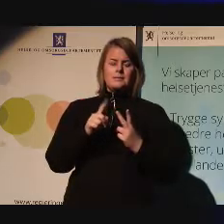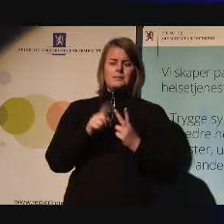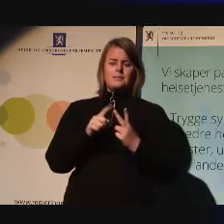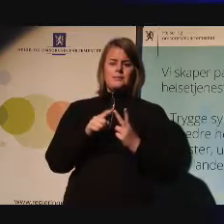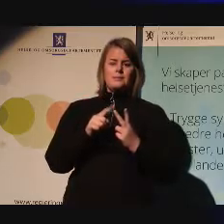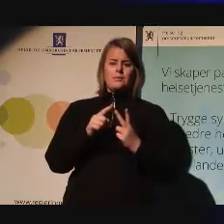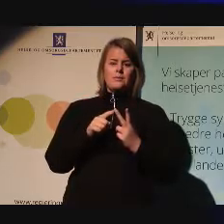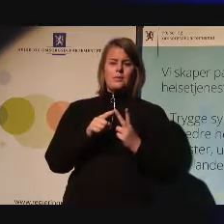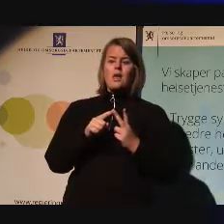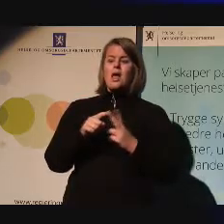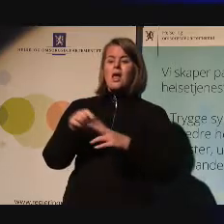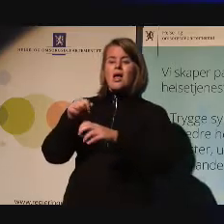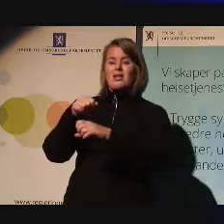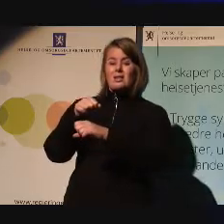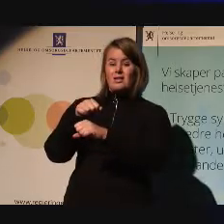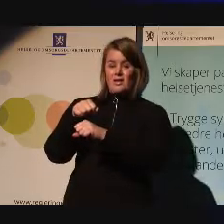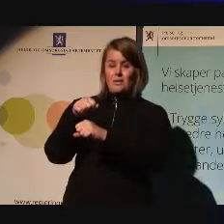nærmet oss tvangsbruken.